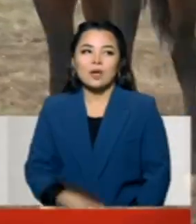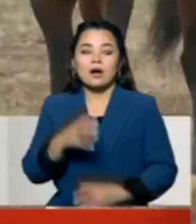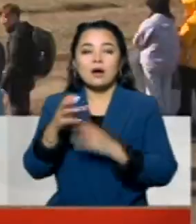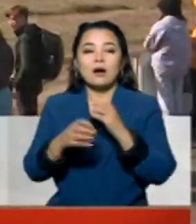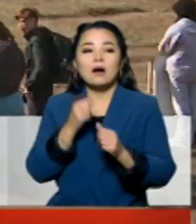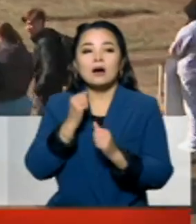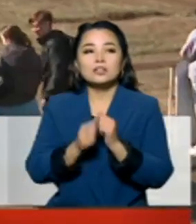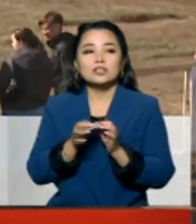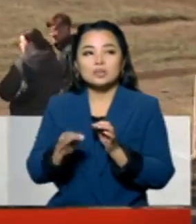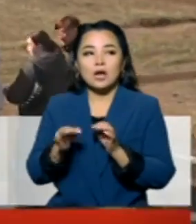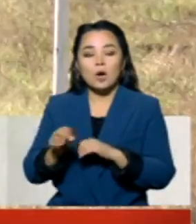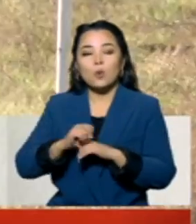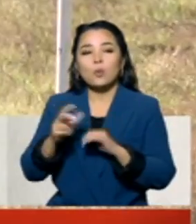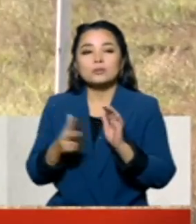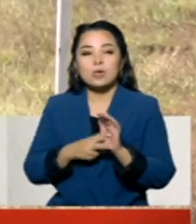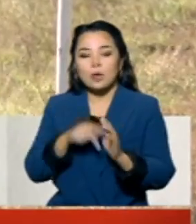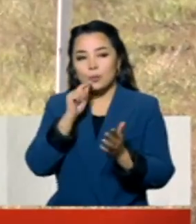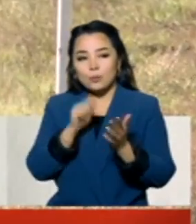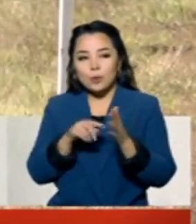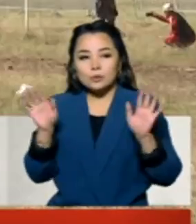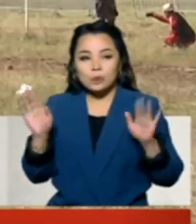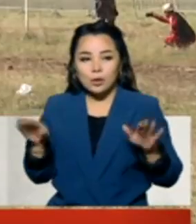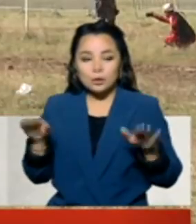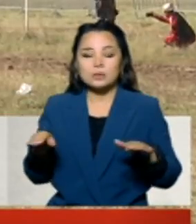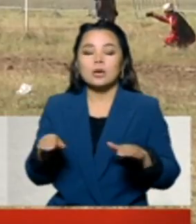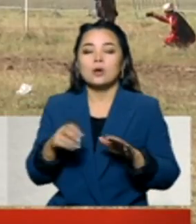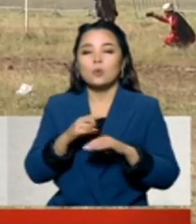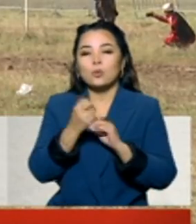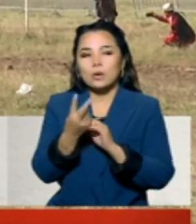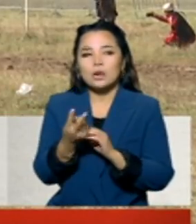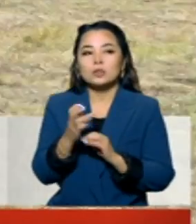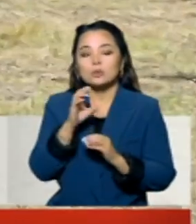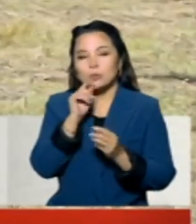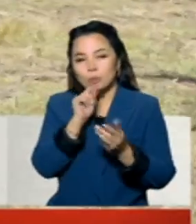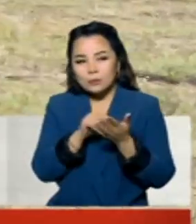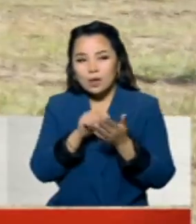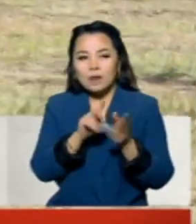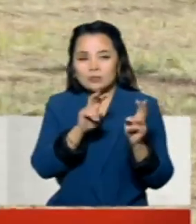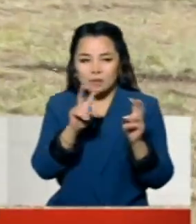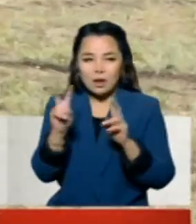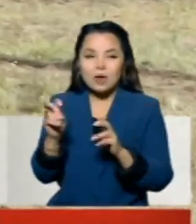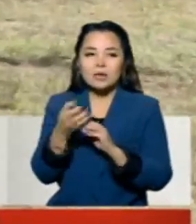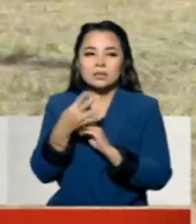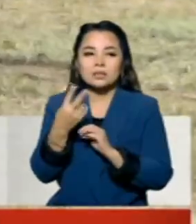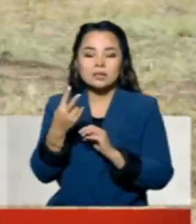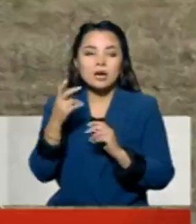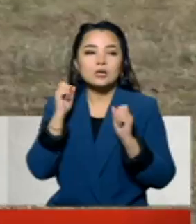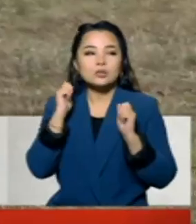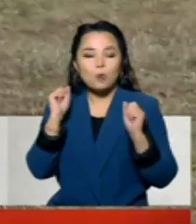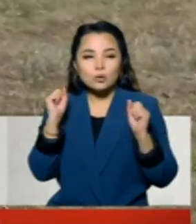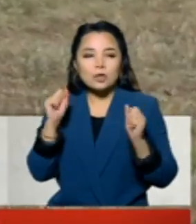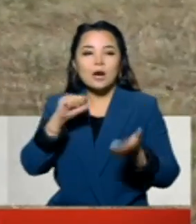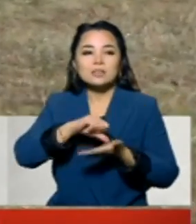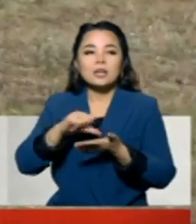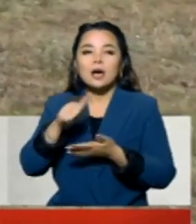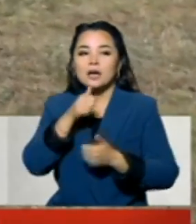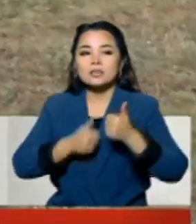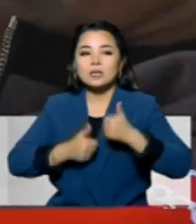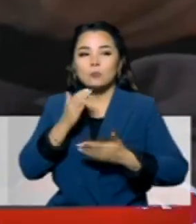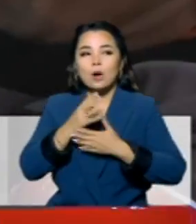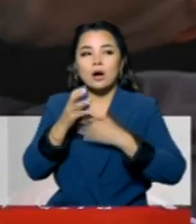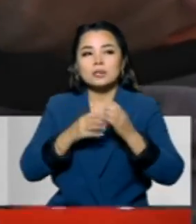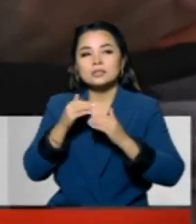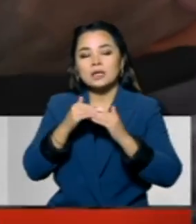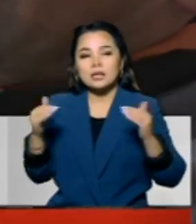Әлемнің әр жерінен 18 бүркіт, 12 сұңқар, 12 қаршыға келінген 42 спортшының бабысын алатын шақ. Біздің елдің намысын әлемдік